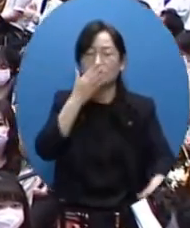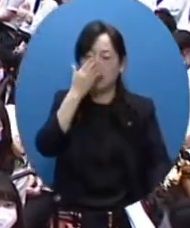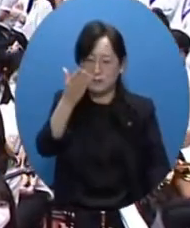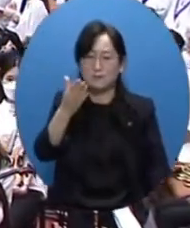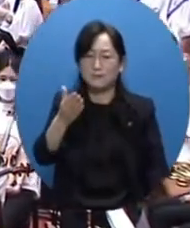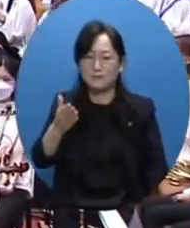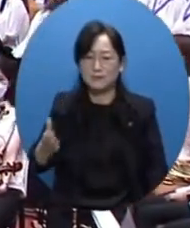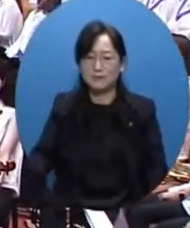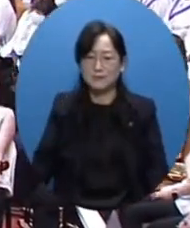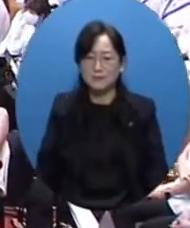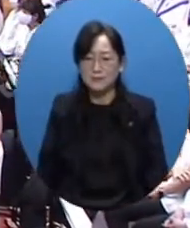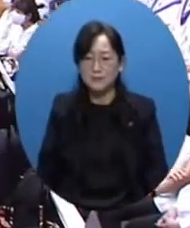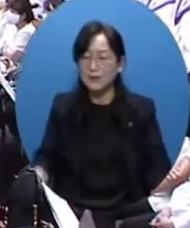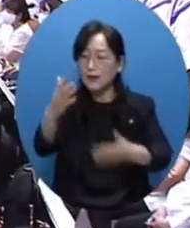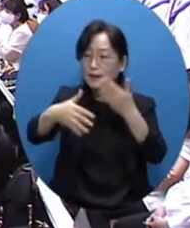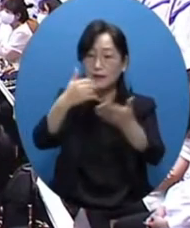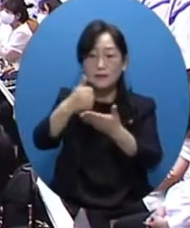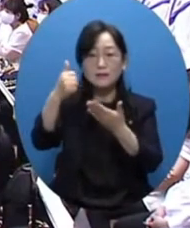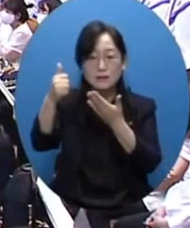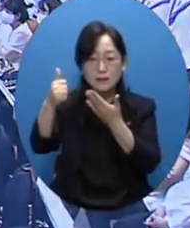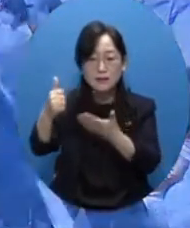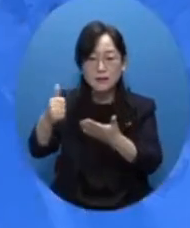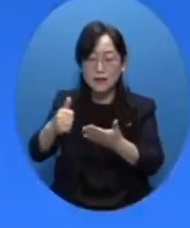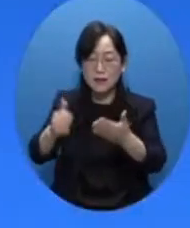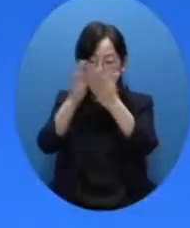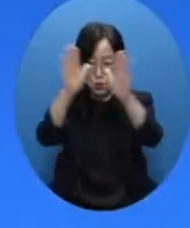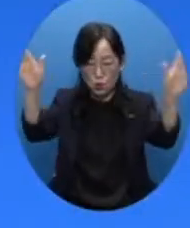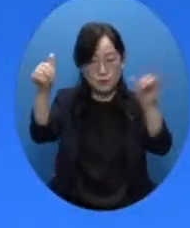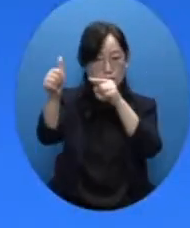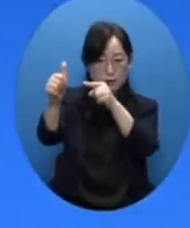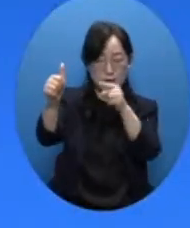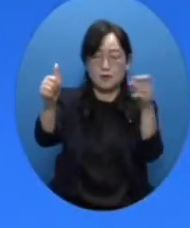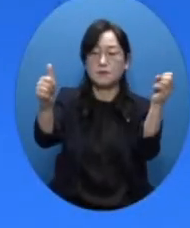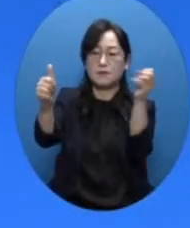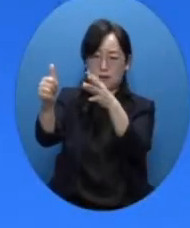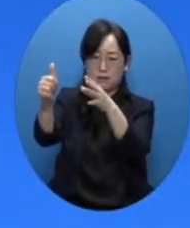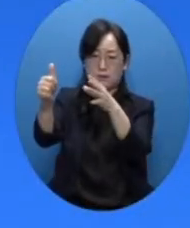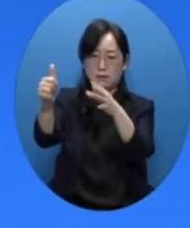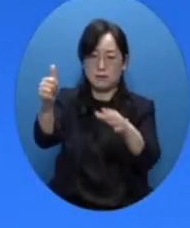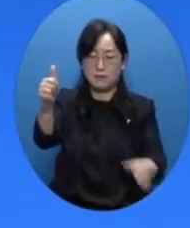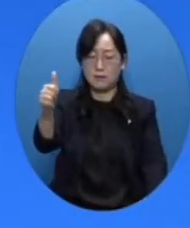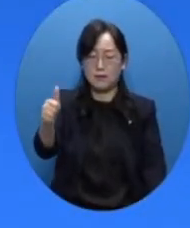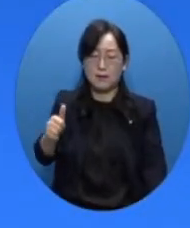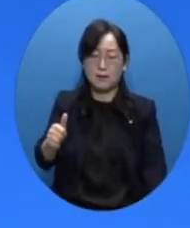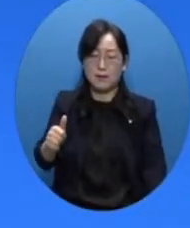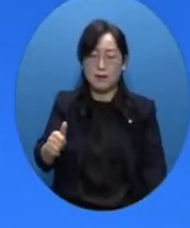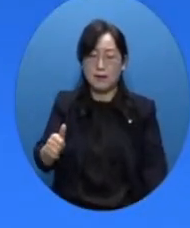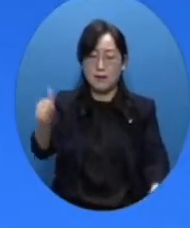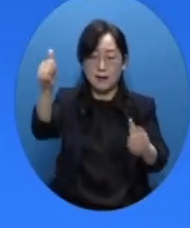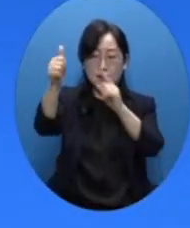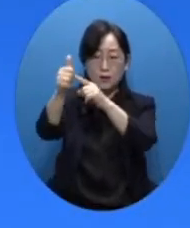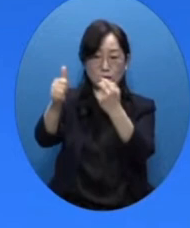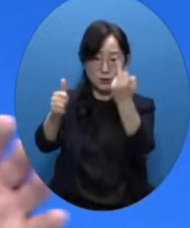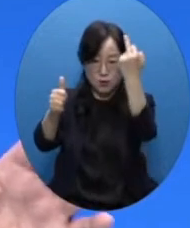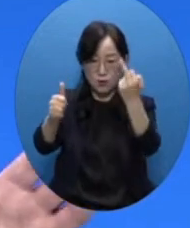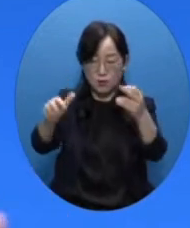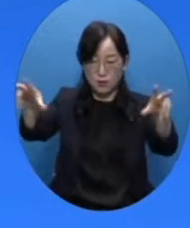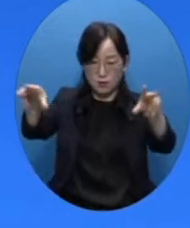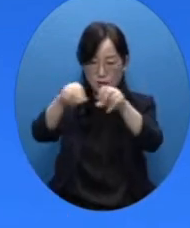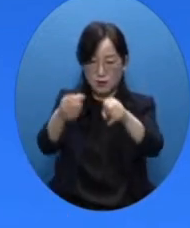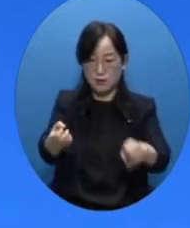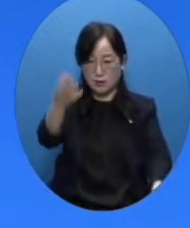것입니다 하나님께서 모세에게 말씀하셨습니다 아름 과 모든 대체 상들이